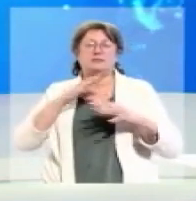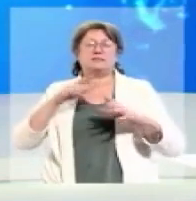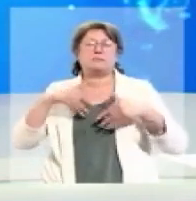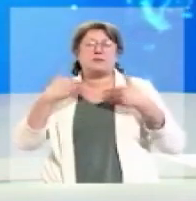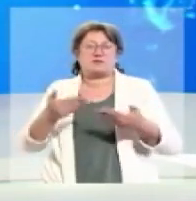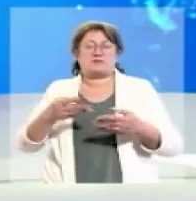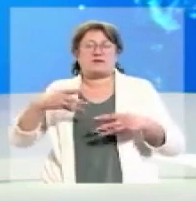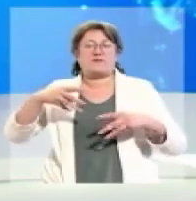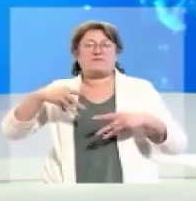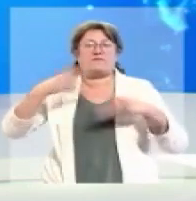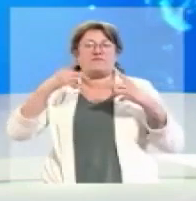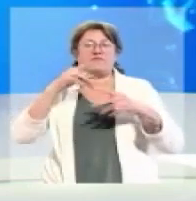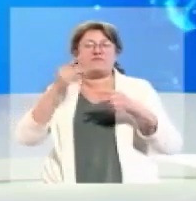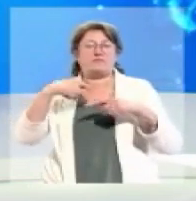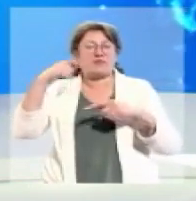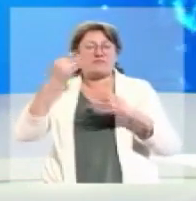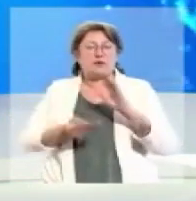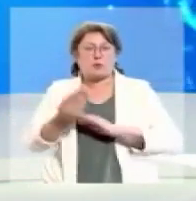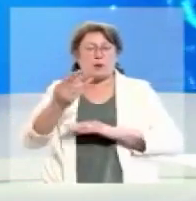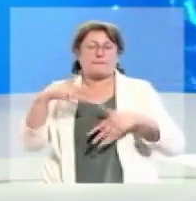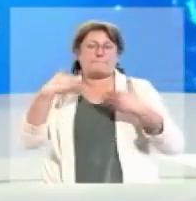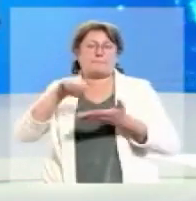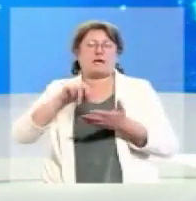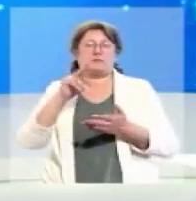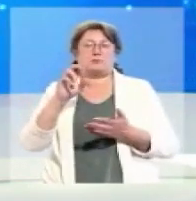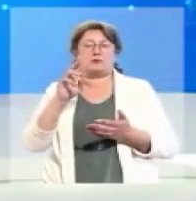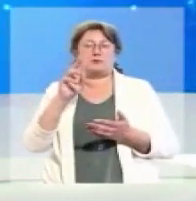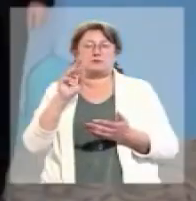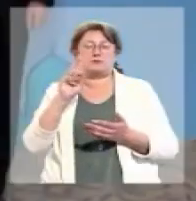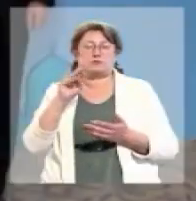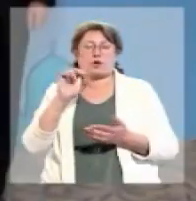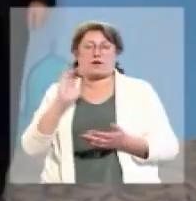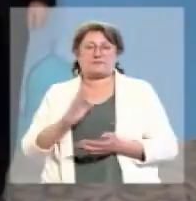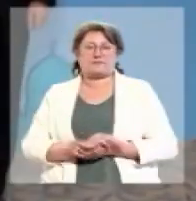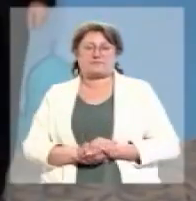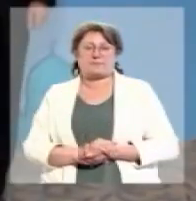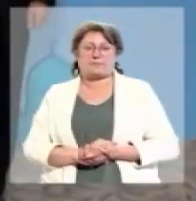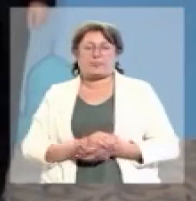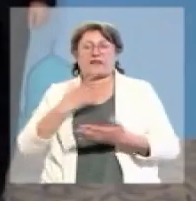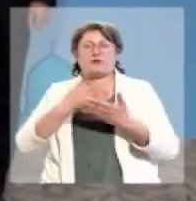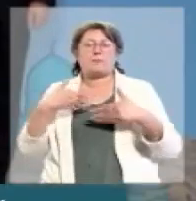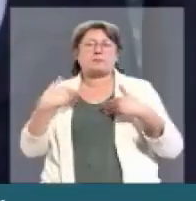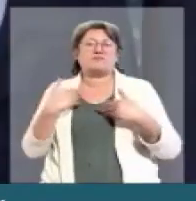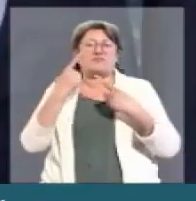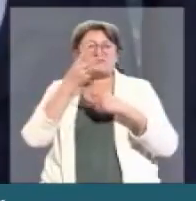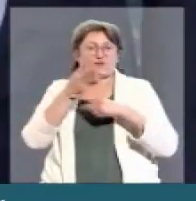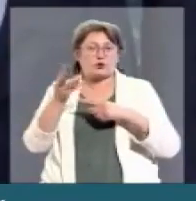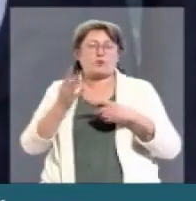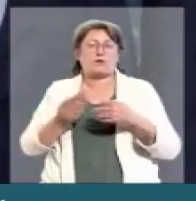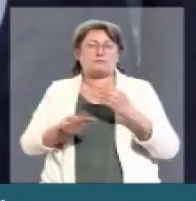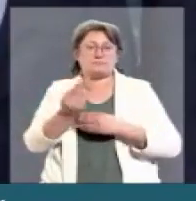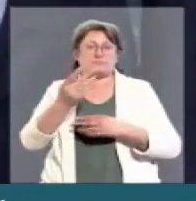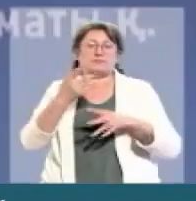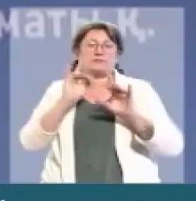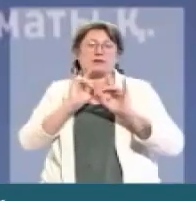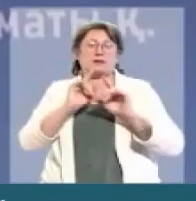видеообращением к участникам выступил президент Казахстана Касым-Жомарт Токаев. В своем приветственном видеообращении к участникам